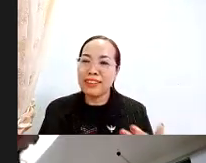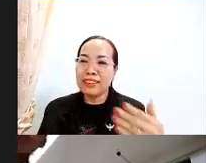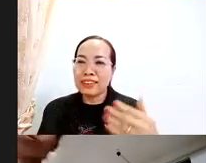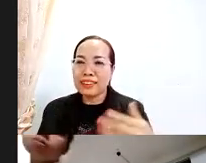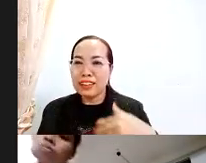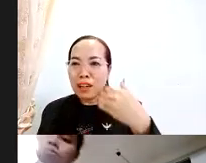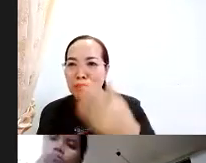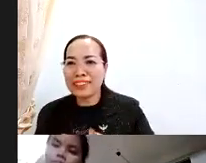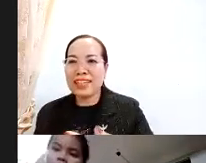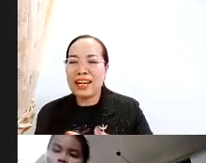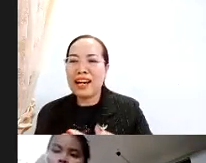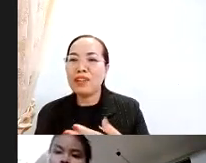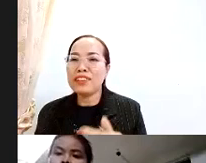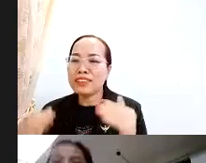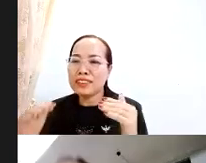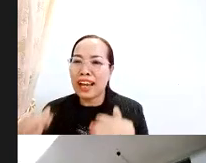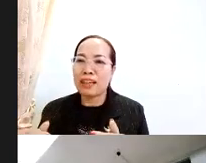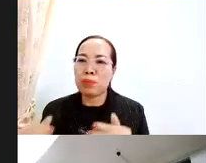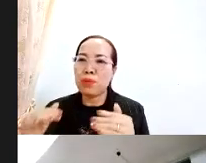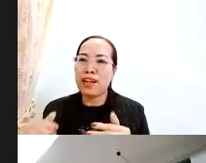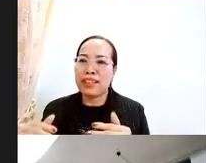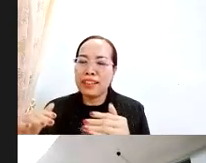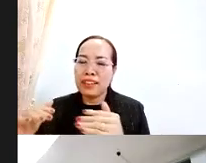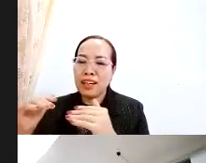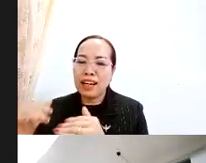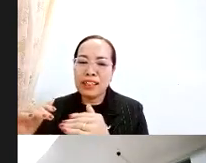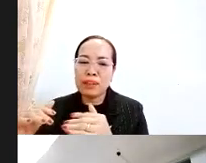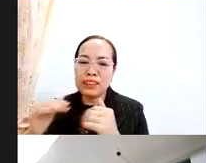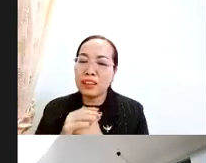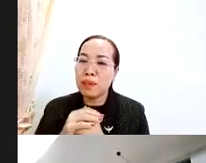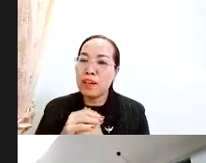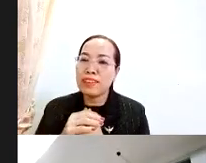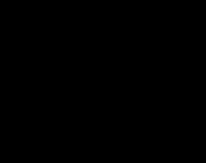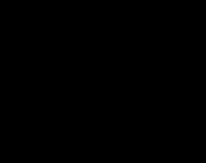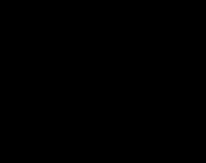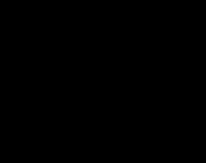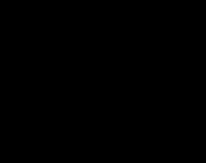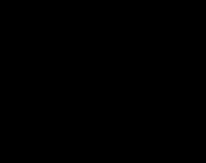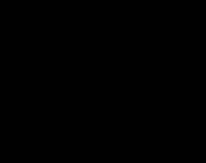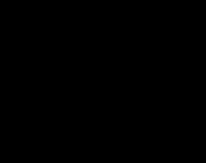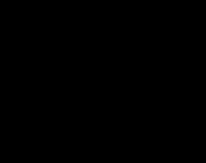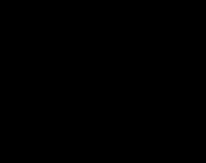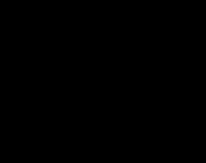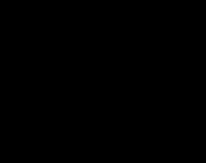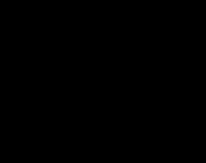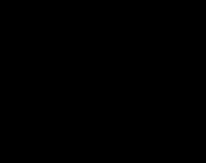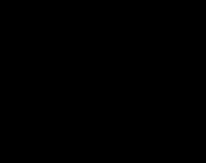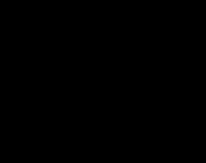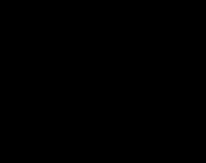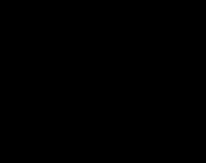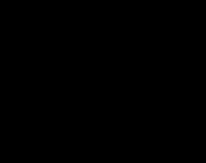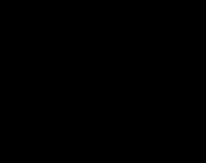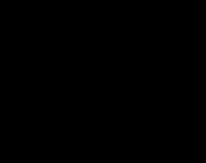chừng thở thơ mất cha ao dương à thua ấy hai ấy bàn dương tập đạo lực cả sao đã sao dương chi mà cha chấm nuôi con